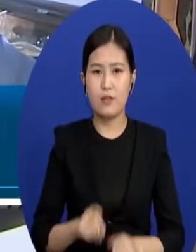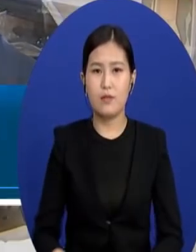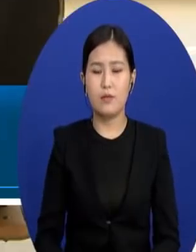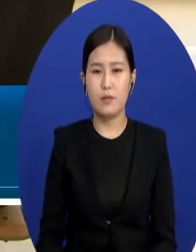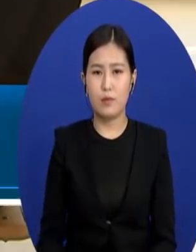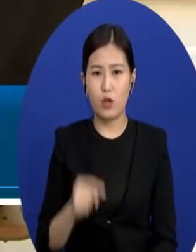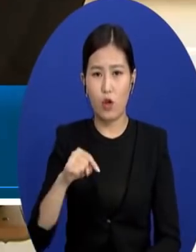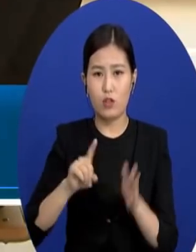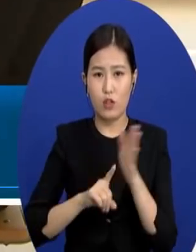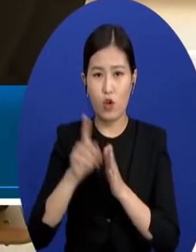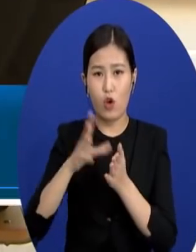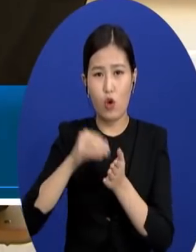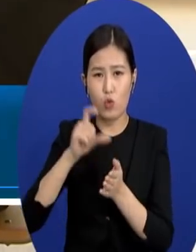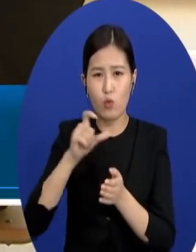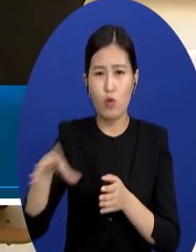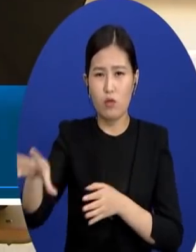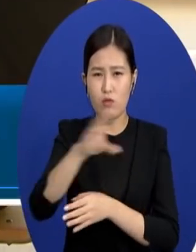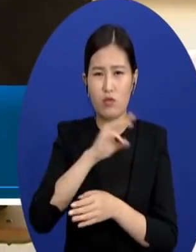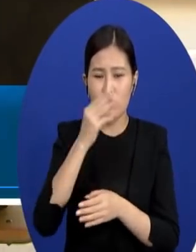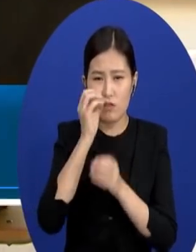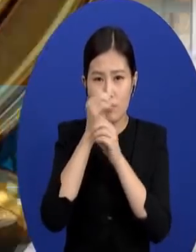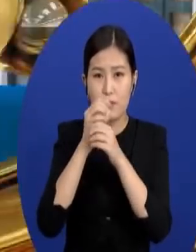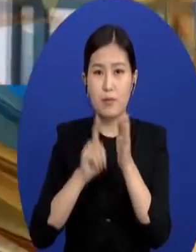Өнөөдөрөөс эхлэн оюутнуудаас шинжилгээ авч байна.